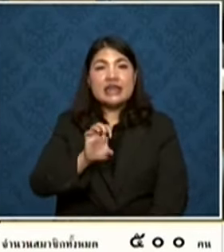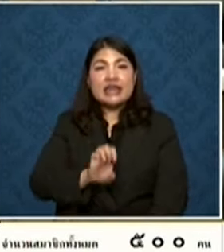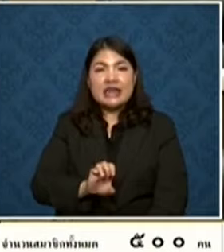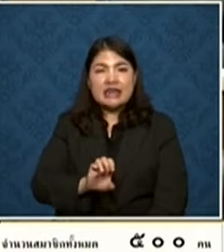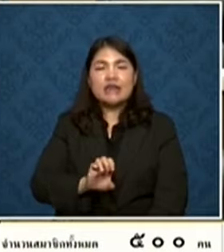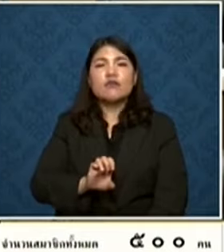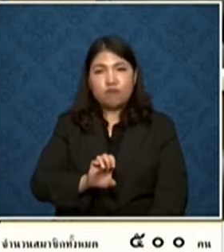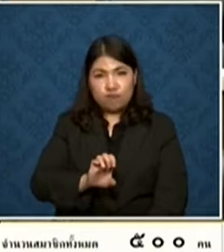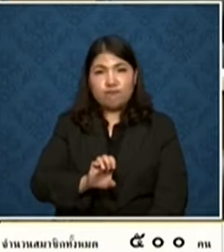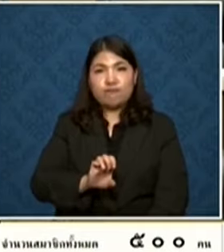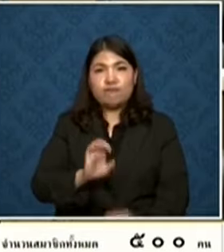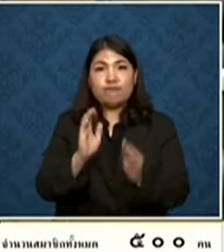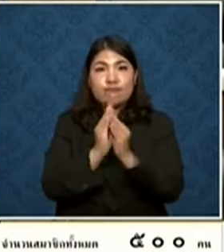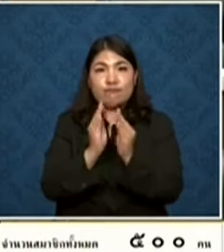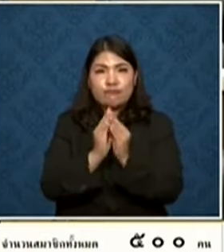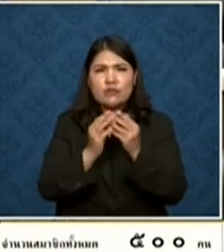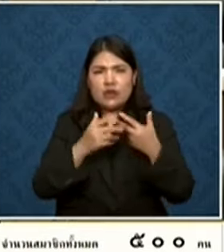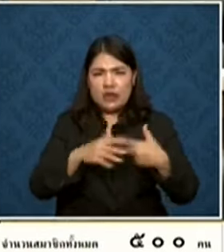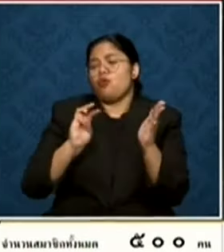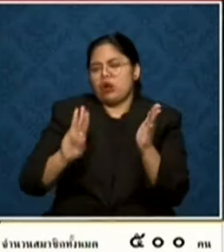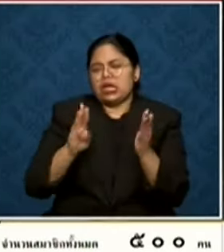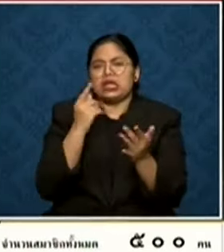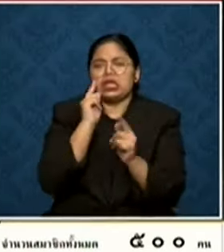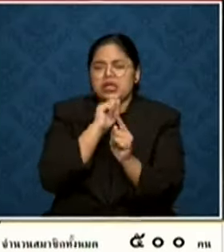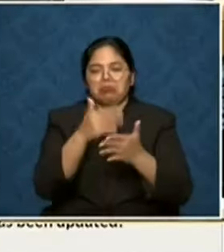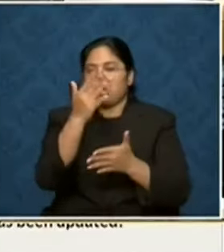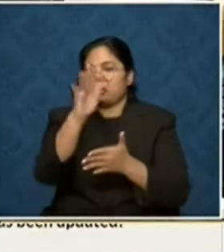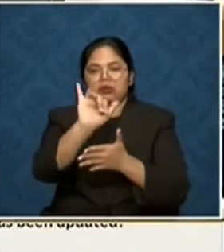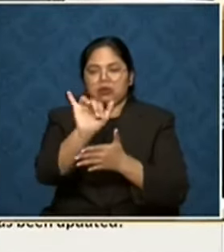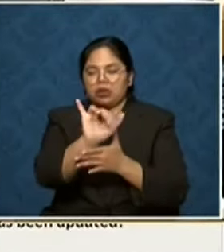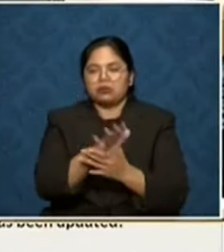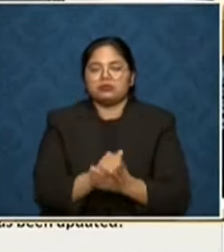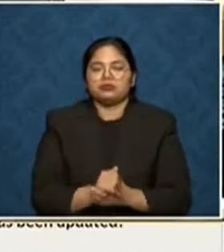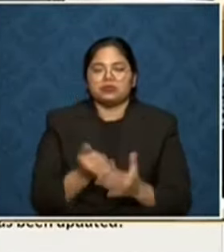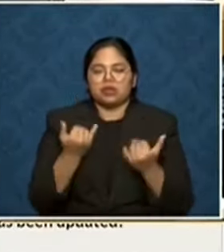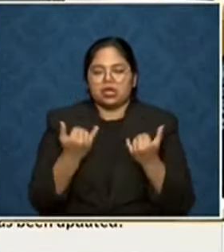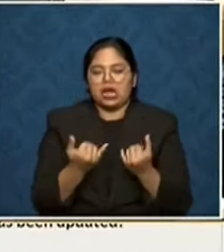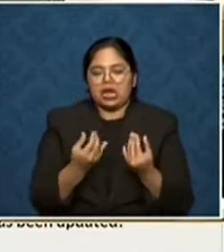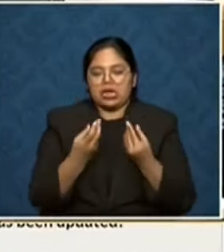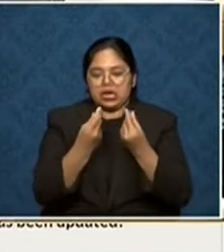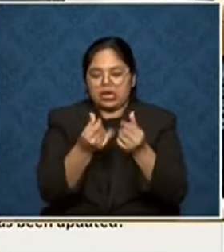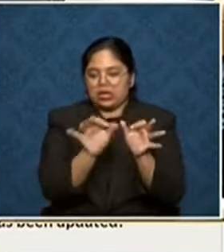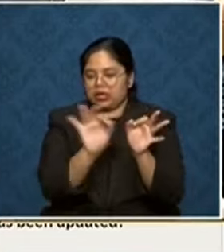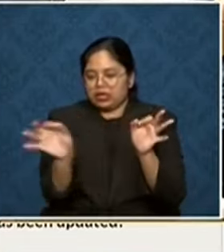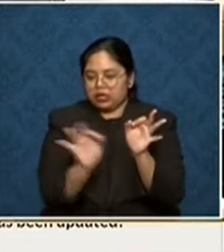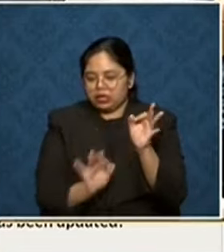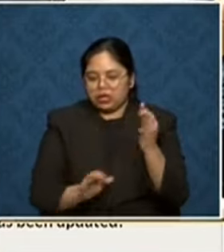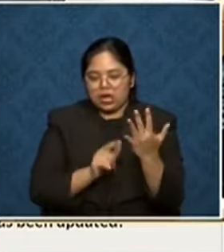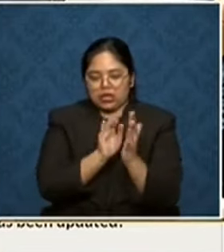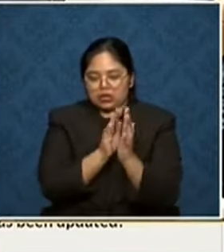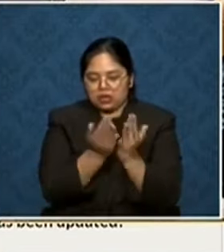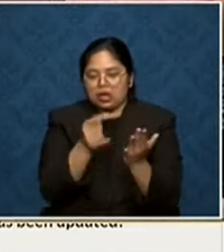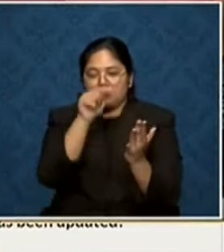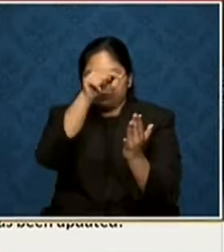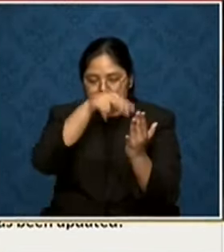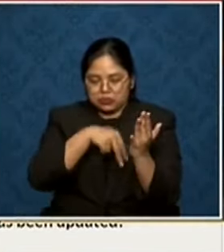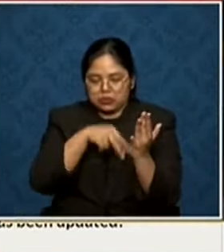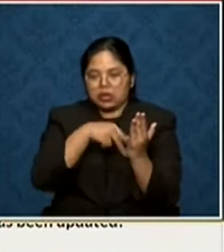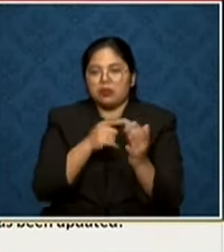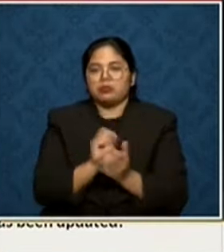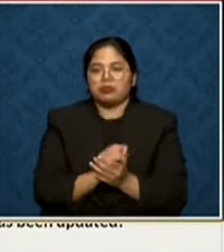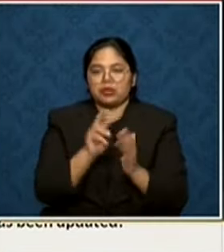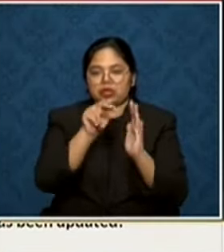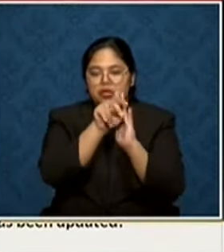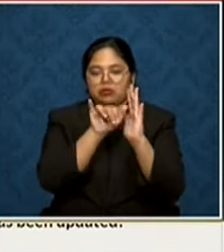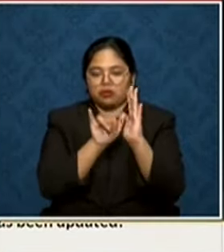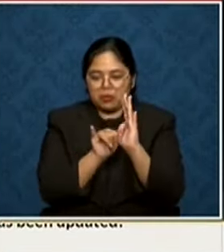ลงมติก็ไม่สามารถทำให้รัฐบาลได้และข้อ3ความกังวลใจของรัฐบาลให้น้ำหนักไปอยู่ที่คุณทักษิณมากจ